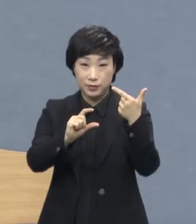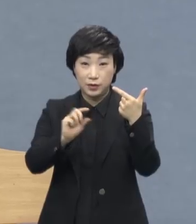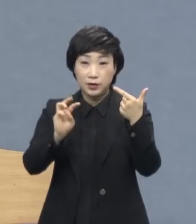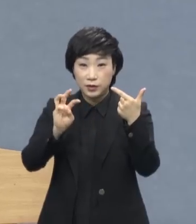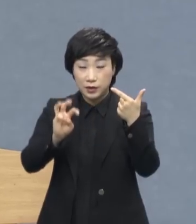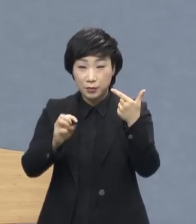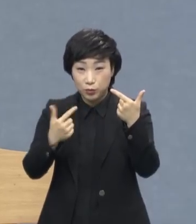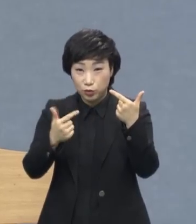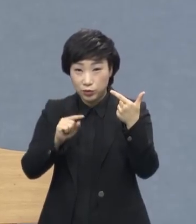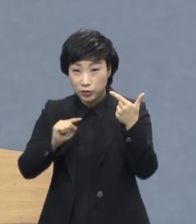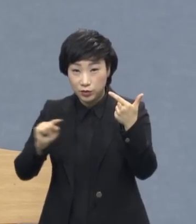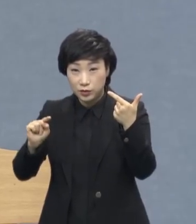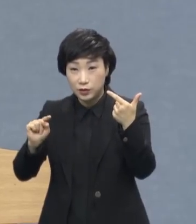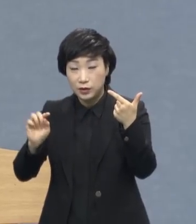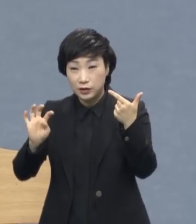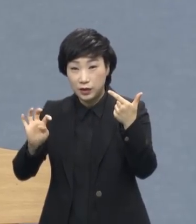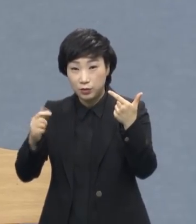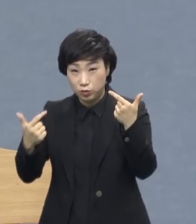36절에서